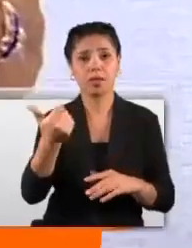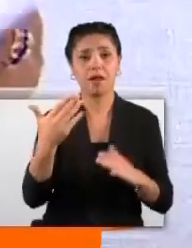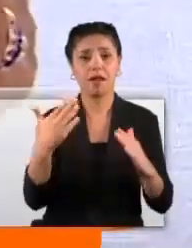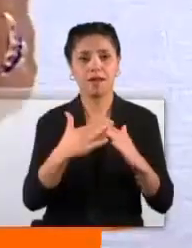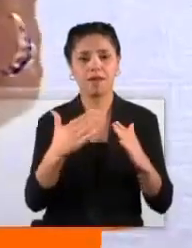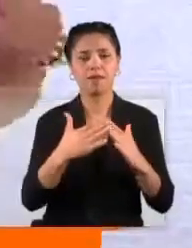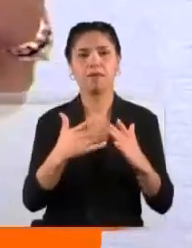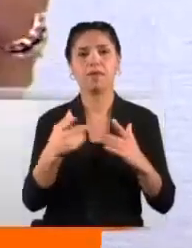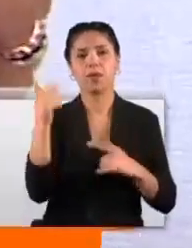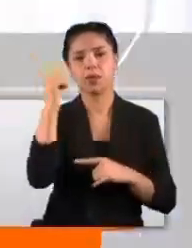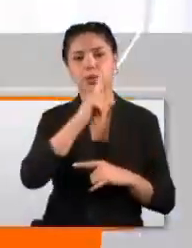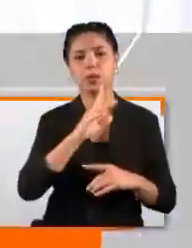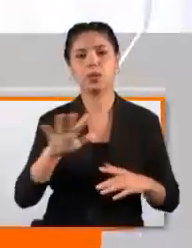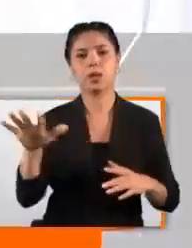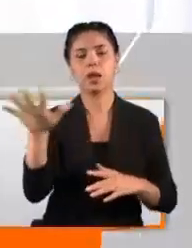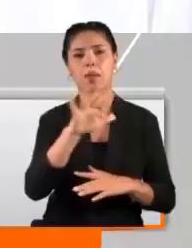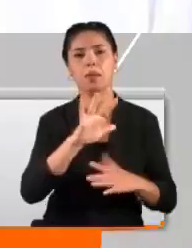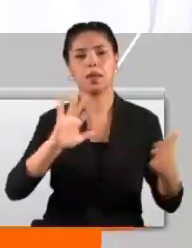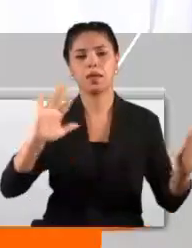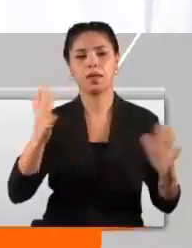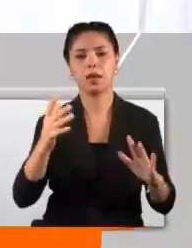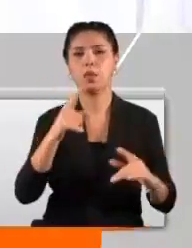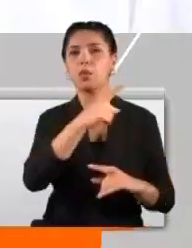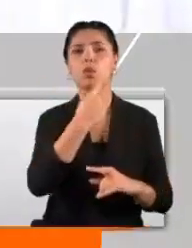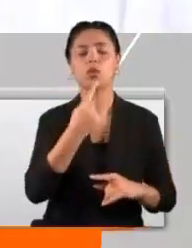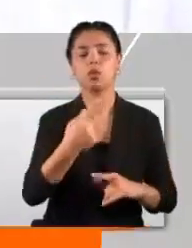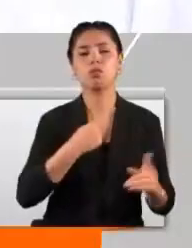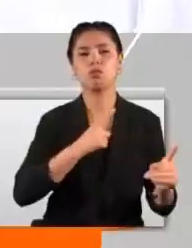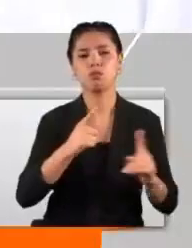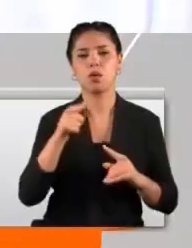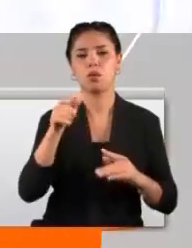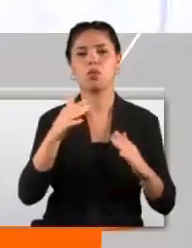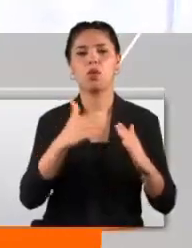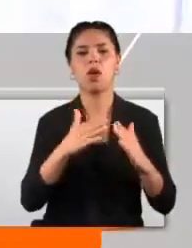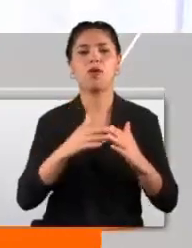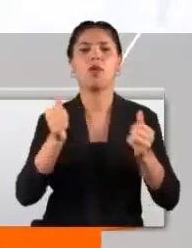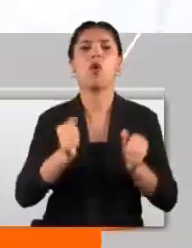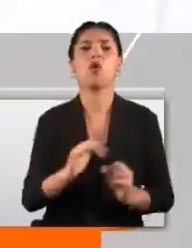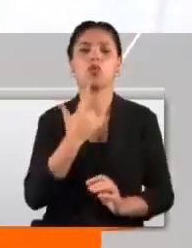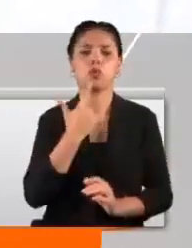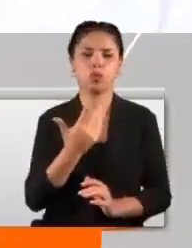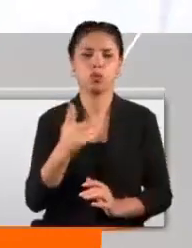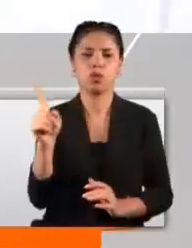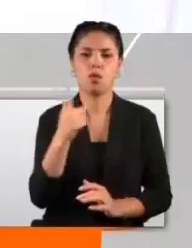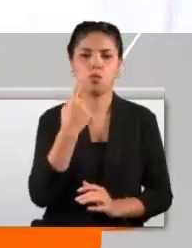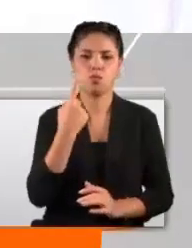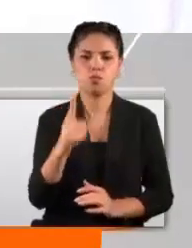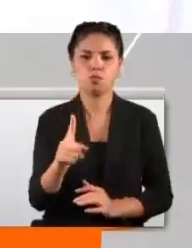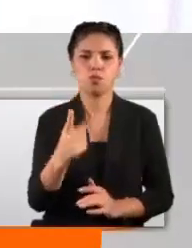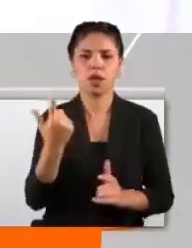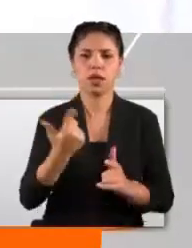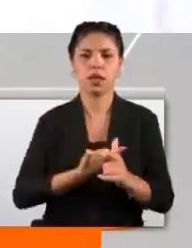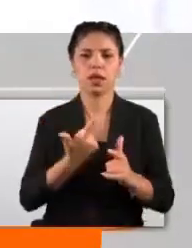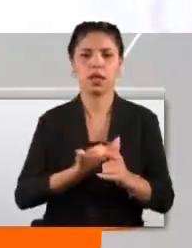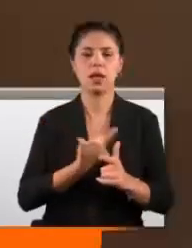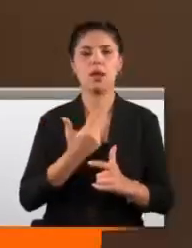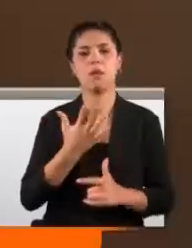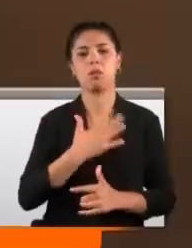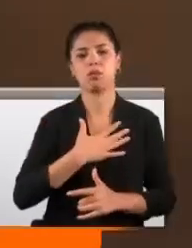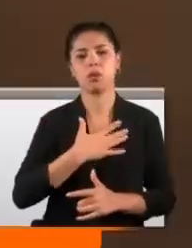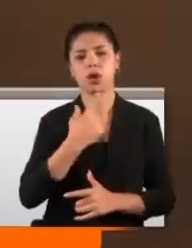isimlerini karşı karşıya getirdi. Bu diyor ki mahkemede, ben bu yalıda oturmuyorum diyor. 10 bin lira dayla geçiniyorum